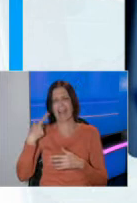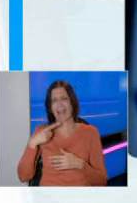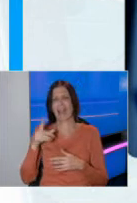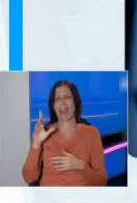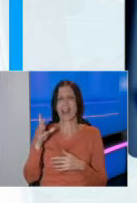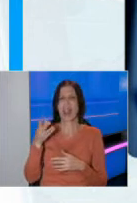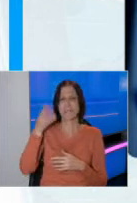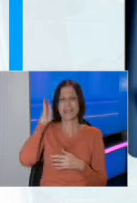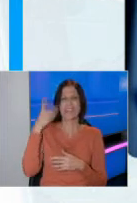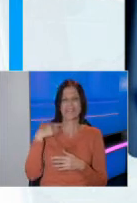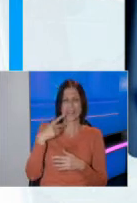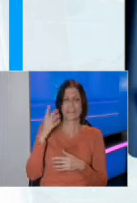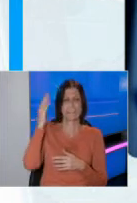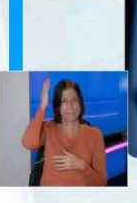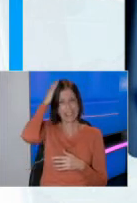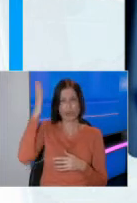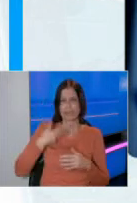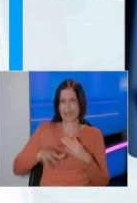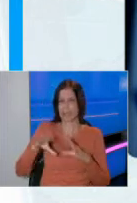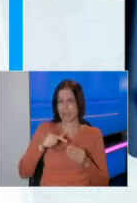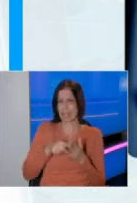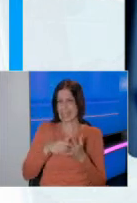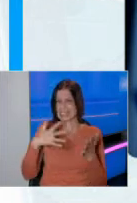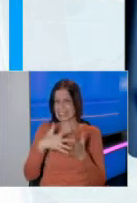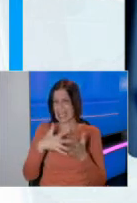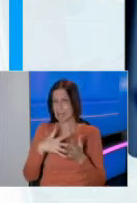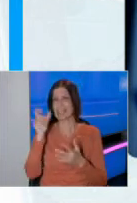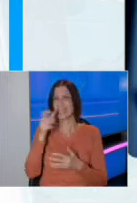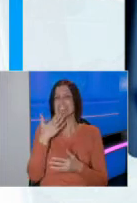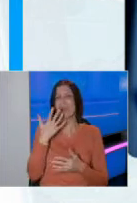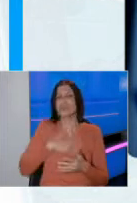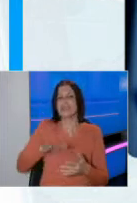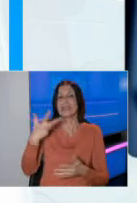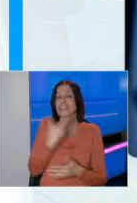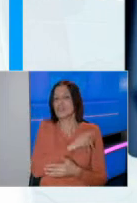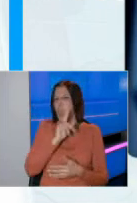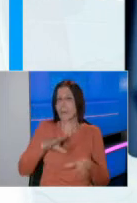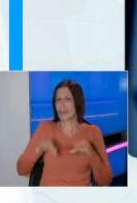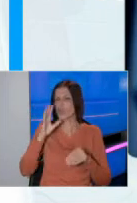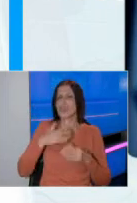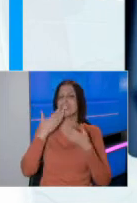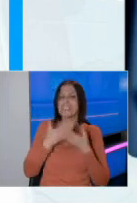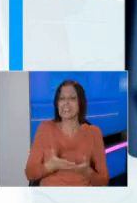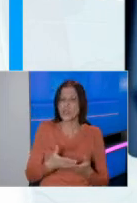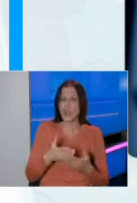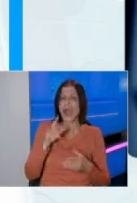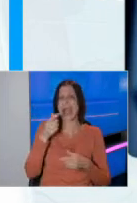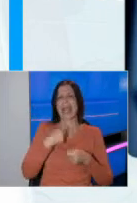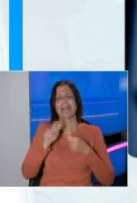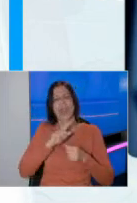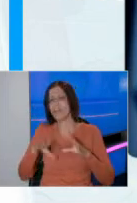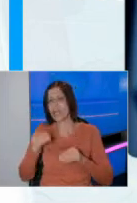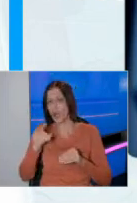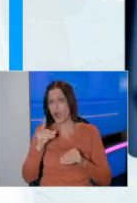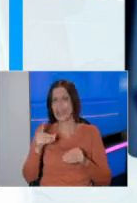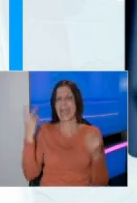ללכת לבחירות בגלל סקרים. אזרחי ישראל רוצים חיסונים ולא בחירות, עוד סיוע כלכלי ולא בחירות, עוד הסכמי שלום